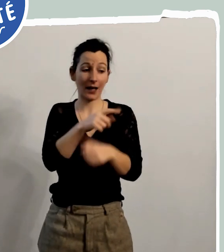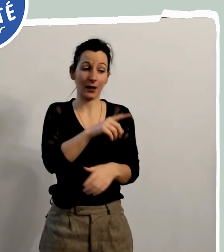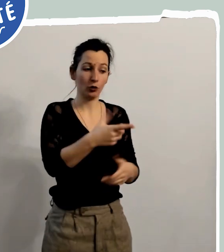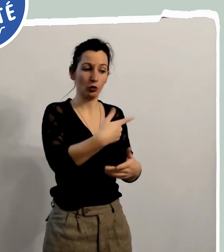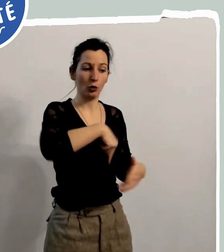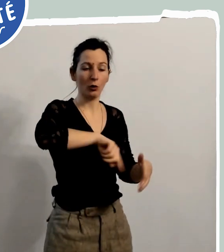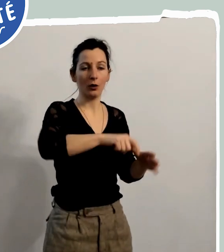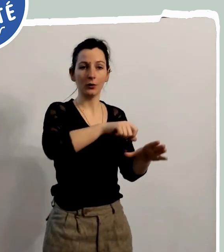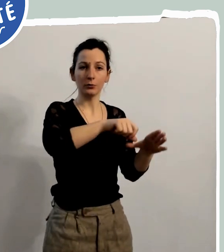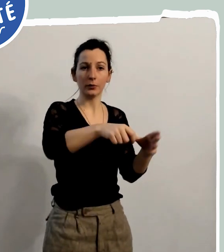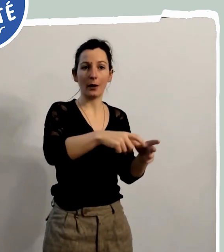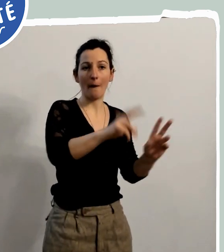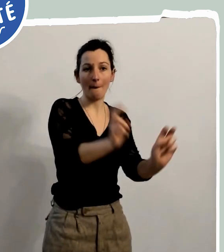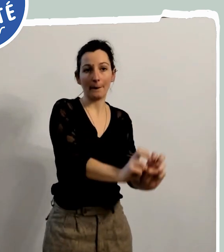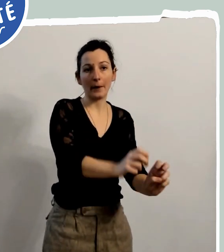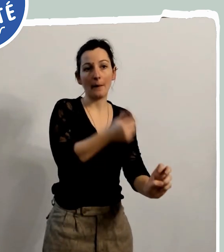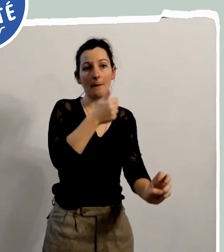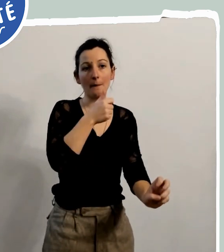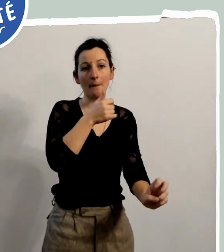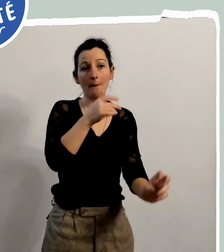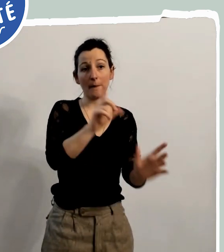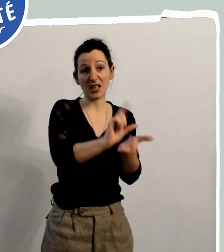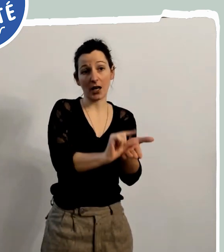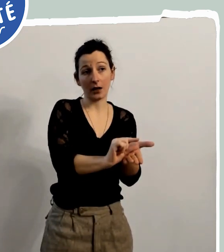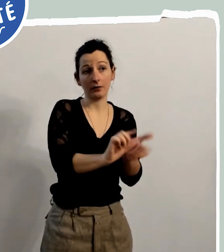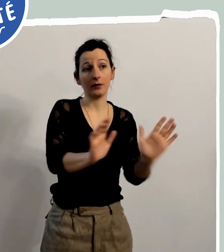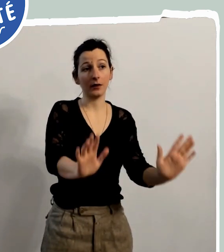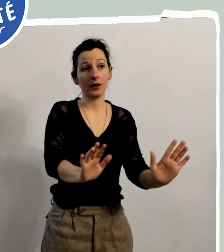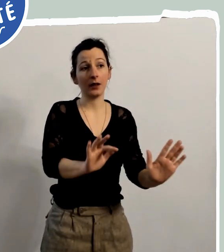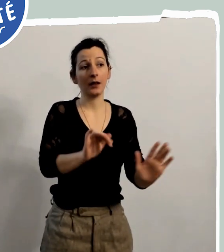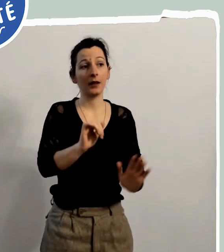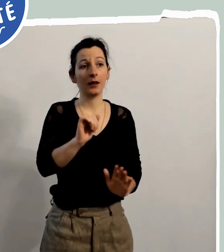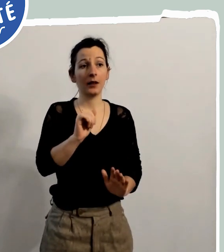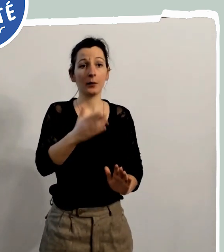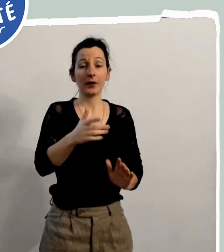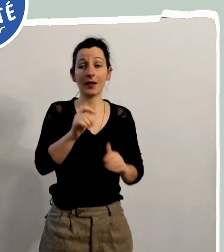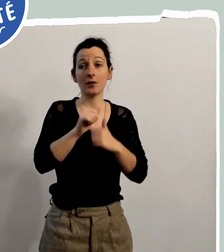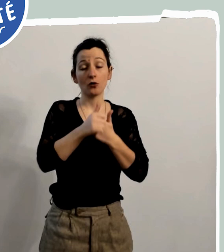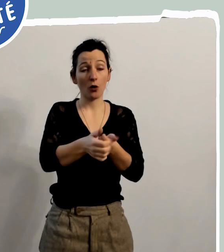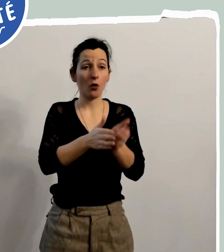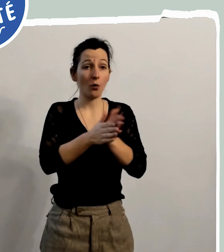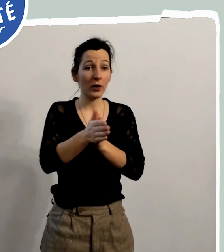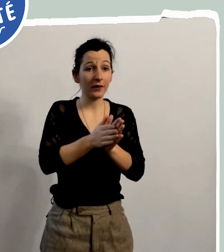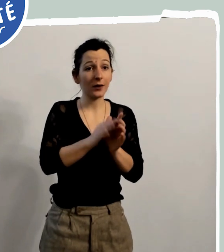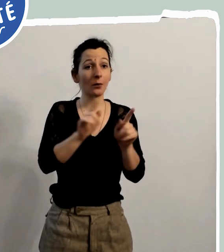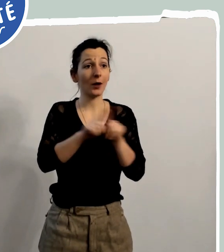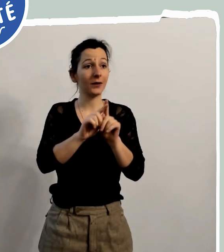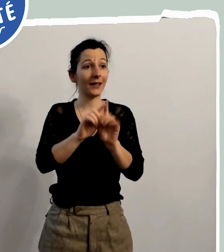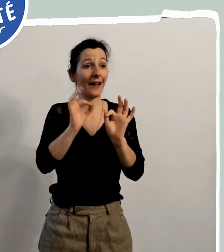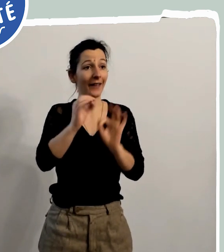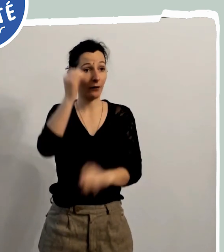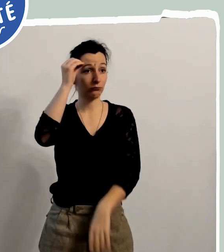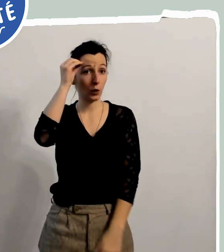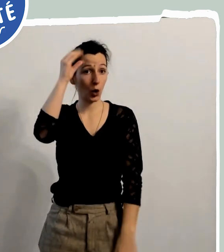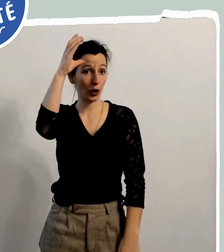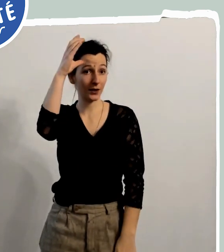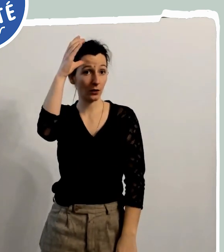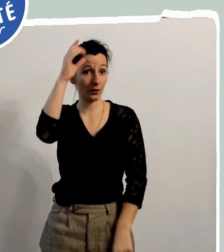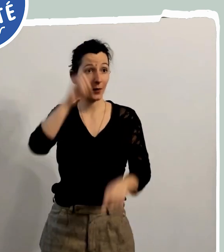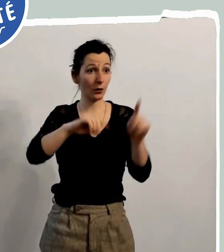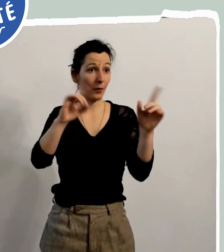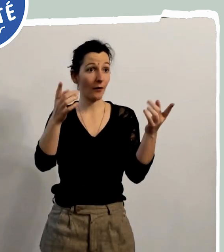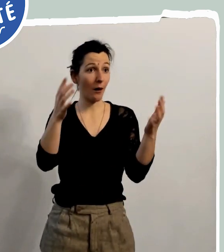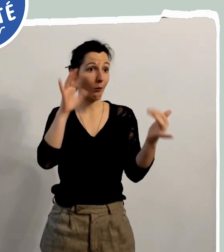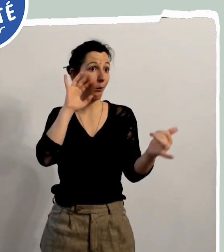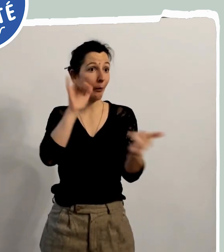pas forcément une question de coût, mais c'est une question de volonté, puis aussi de connaître aussi. Voilà. On utilise